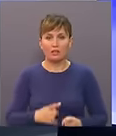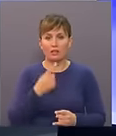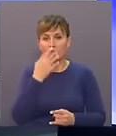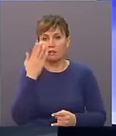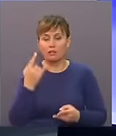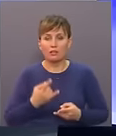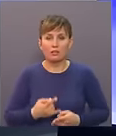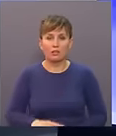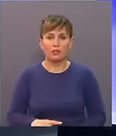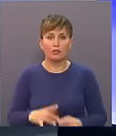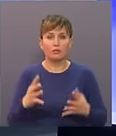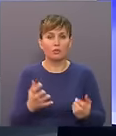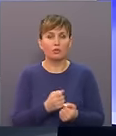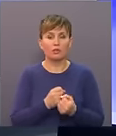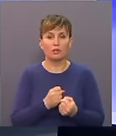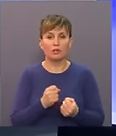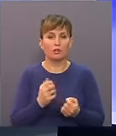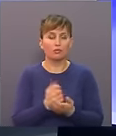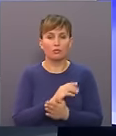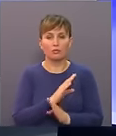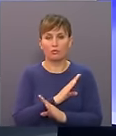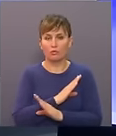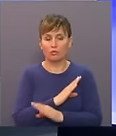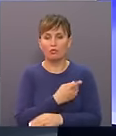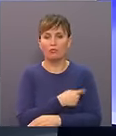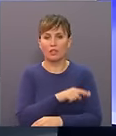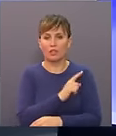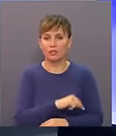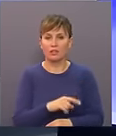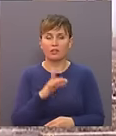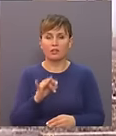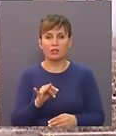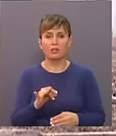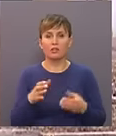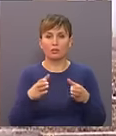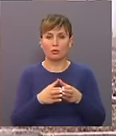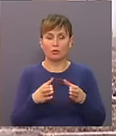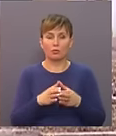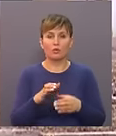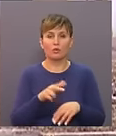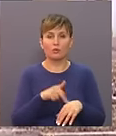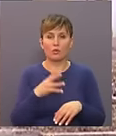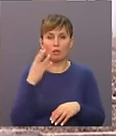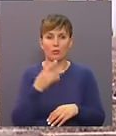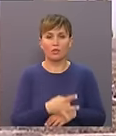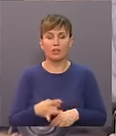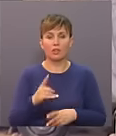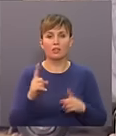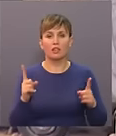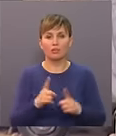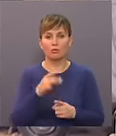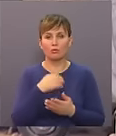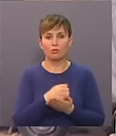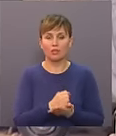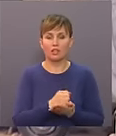на холоде, спасти не удалось. Он скончался в тот же день в больнице. Следственно-оперативная группа УВД Алмалинского района за короткое время